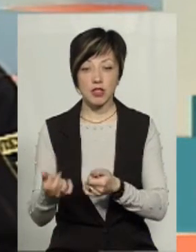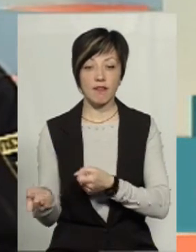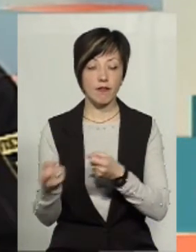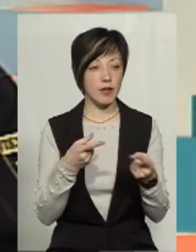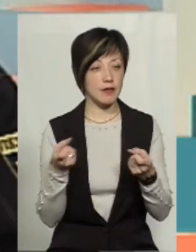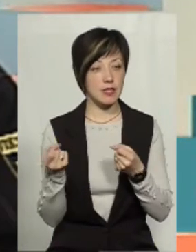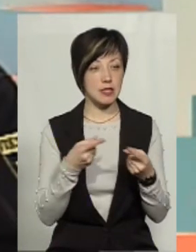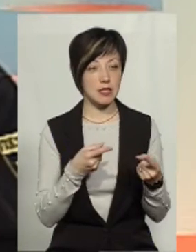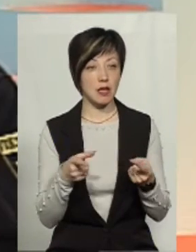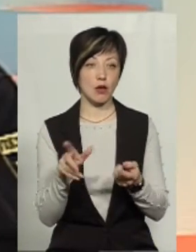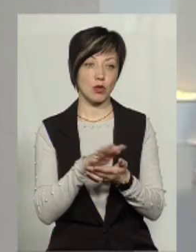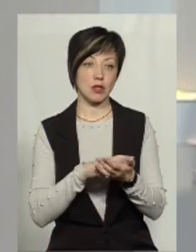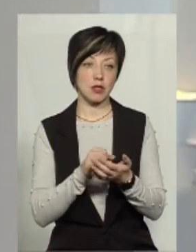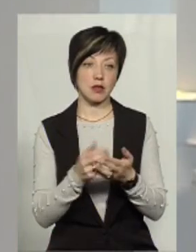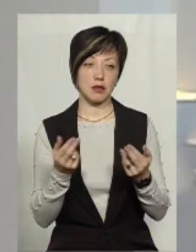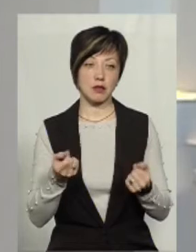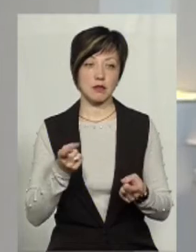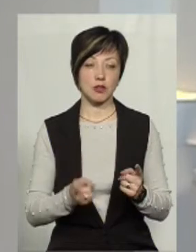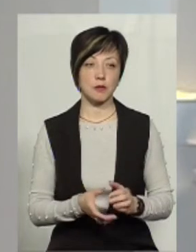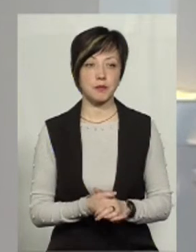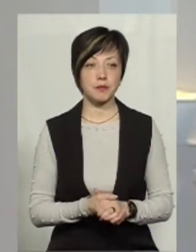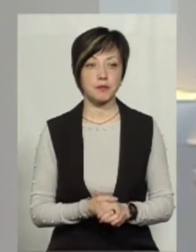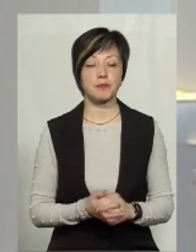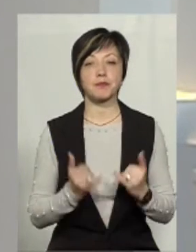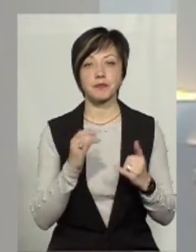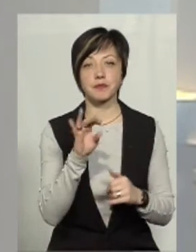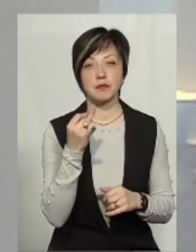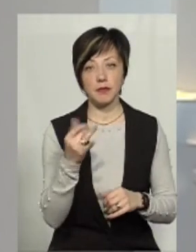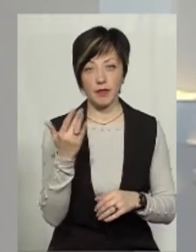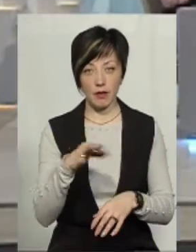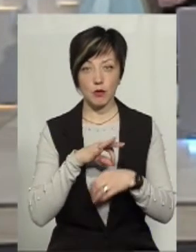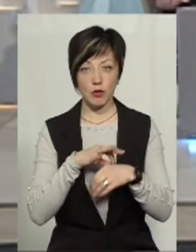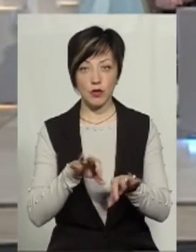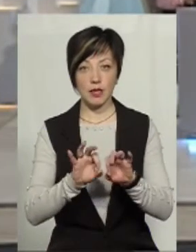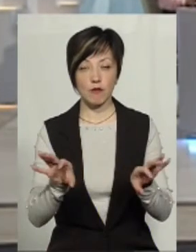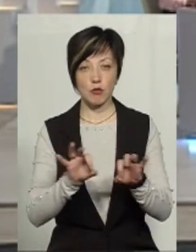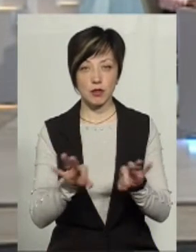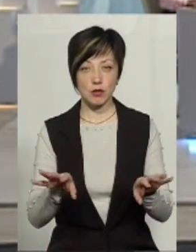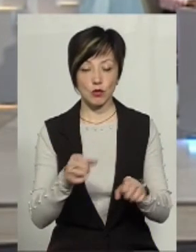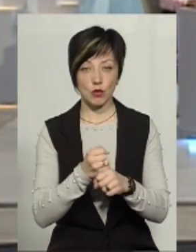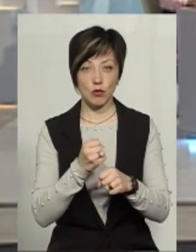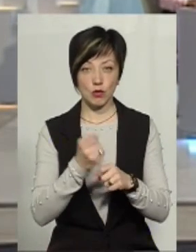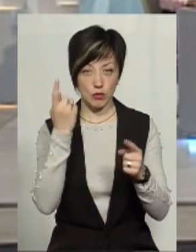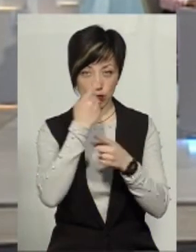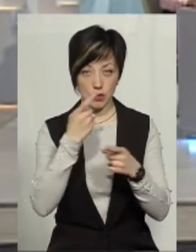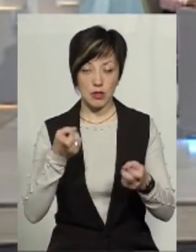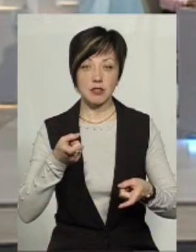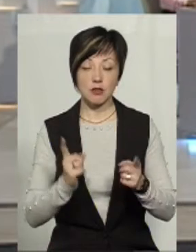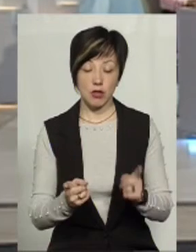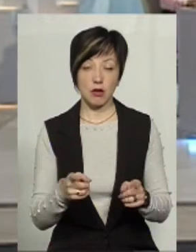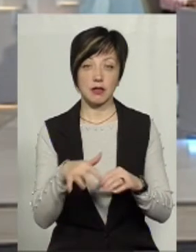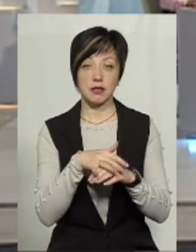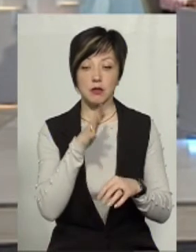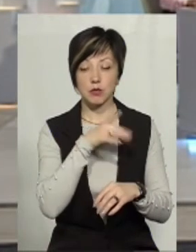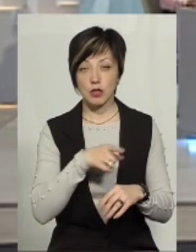вивезення і утилізацію. Звичайно. Так. Пане Сергію, ви проводите інформаційну таку роботу? Ну, звичайно,